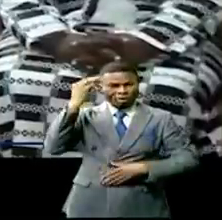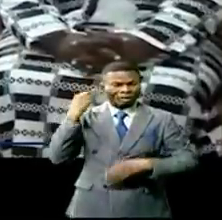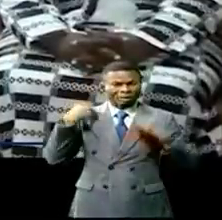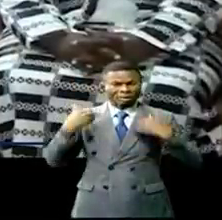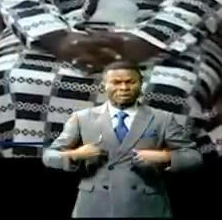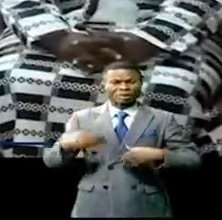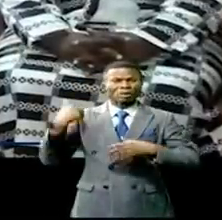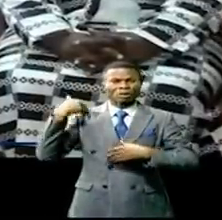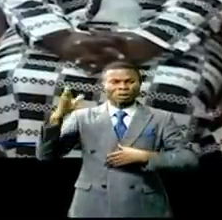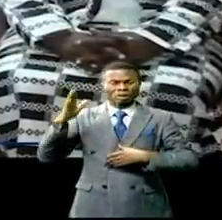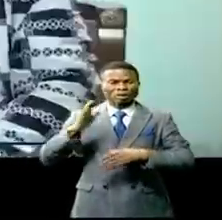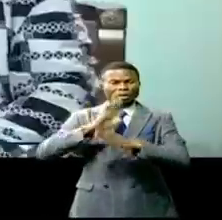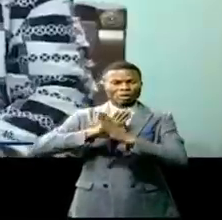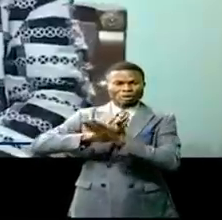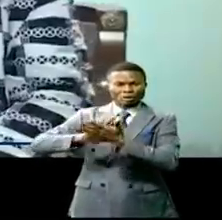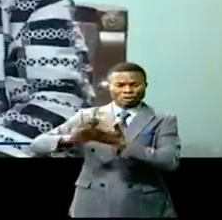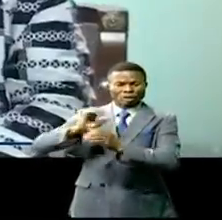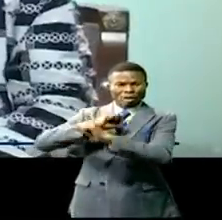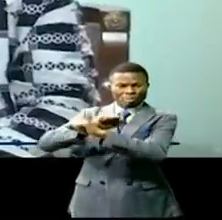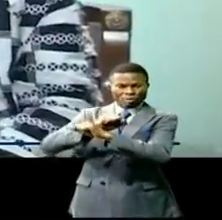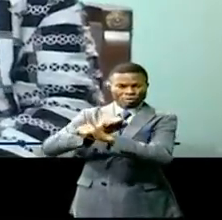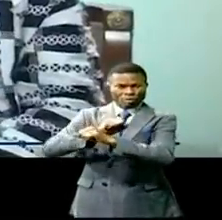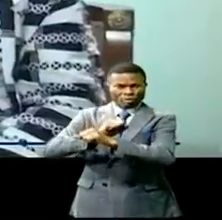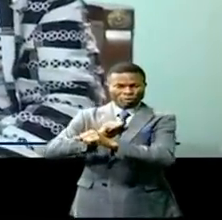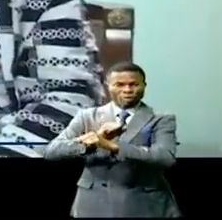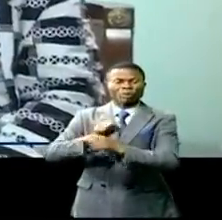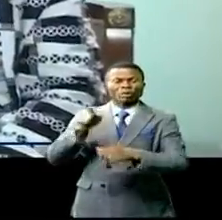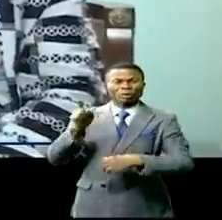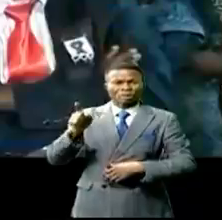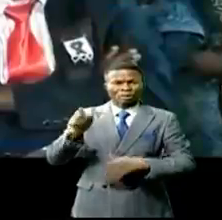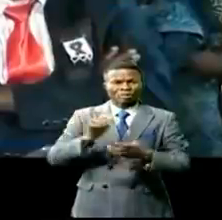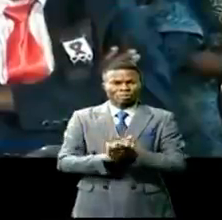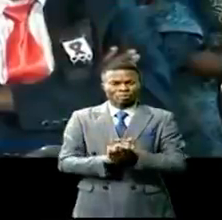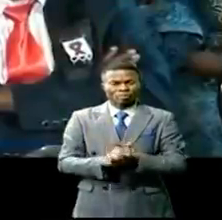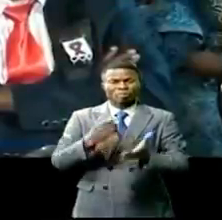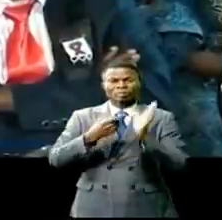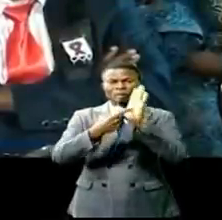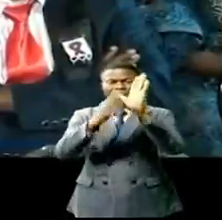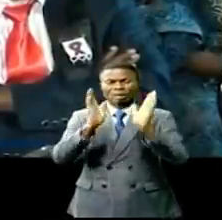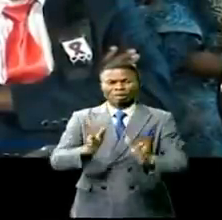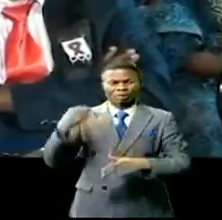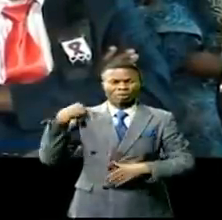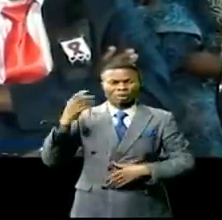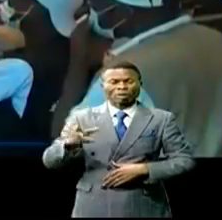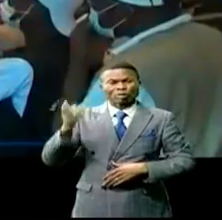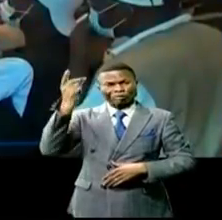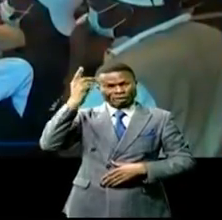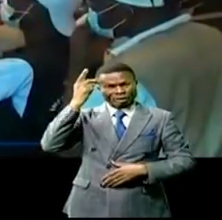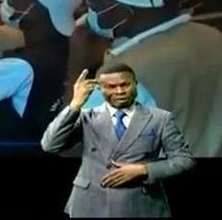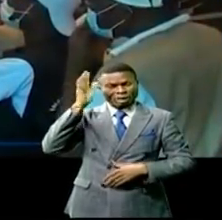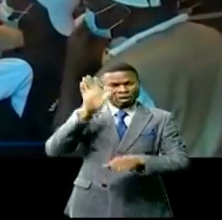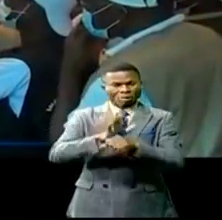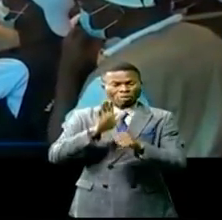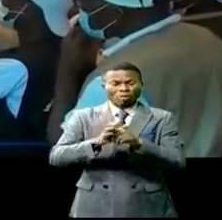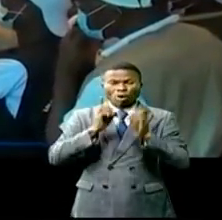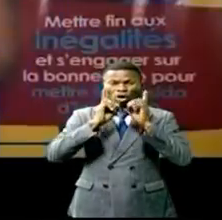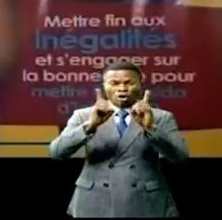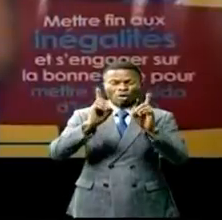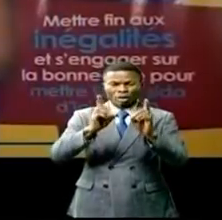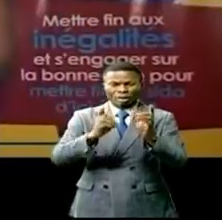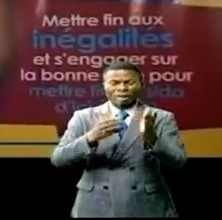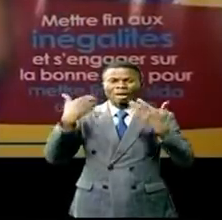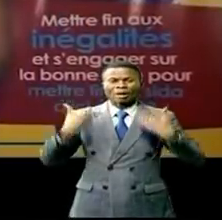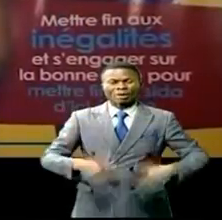publique hygiène et prévention véronique il ou bâle coule au représentant le gouvernement central plusieurs allocutions marque cette